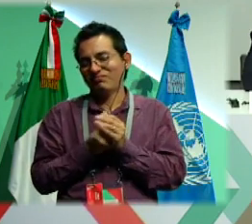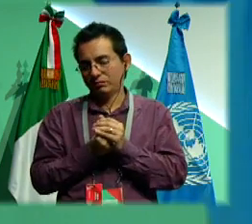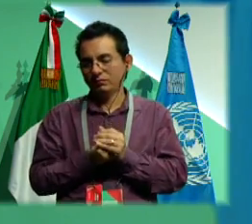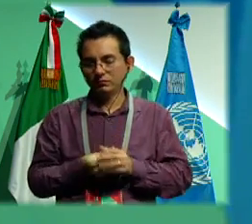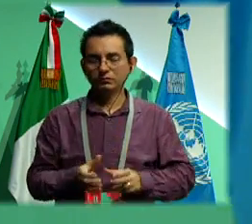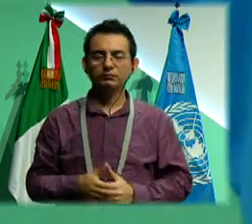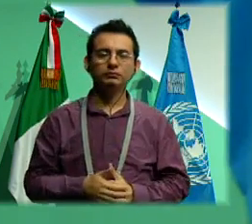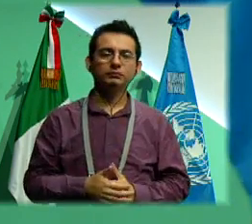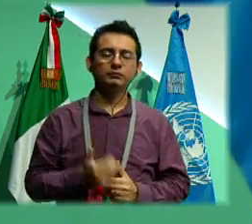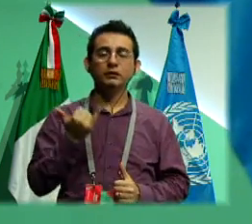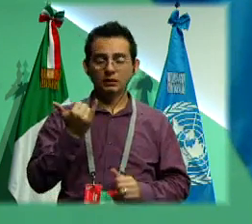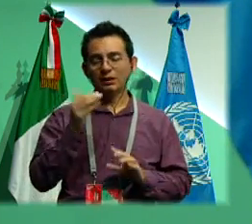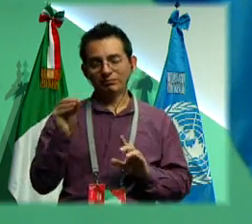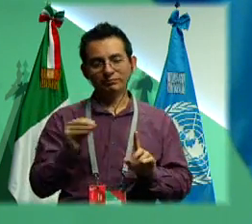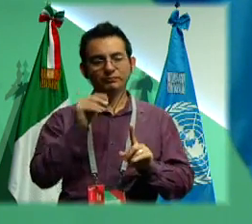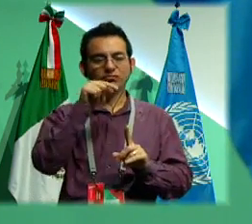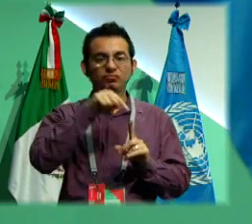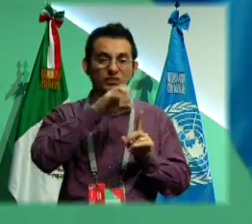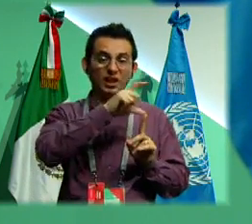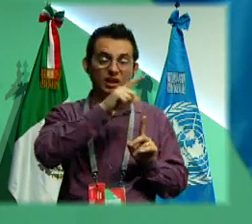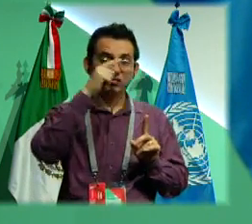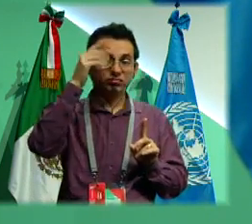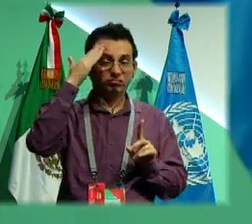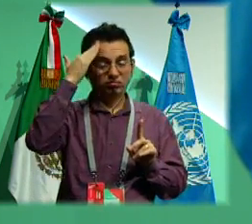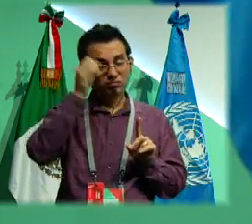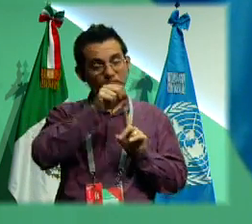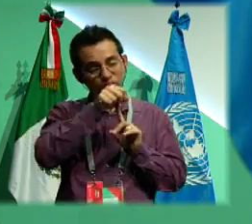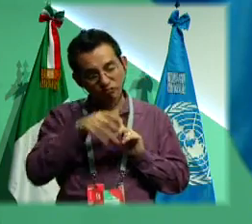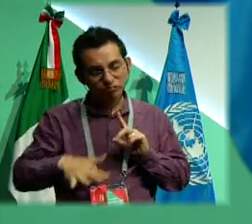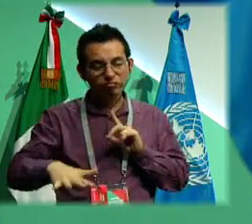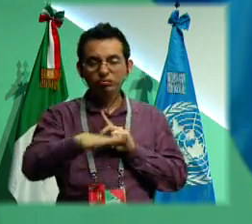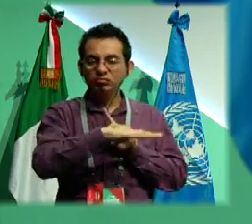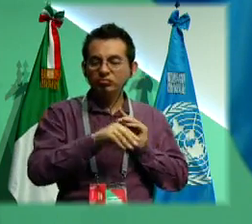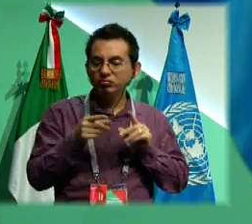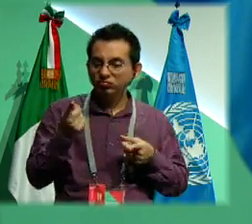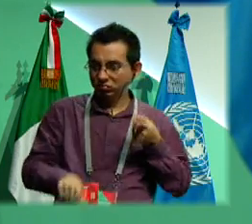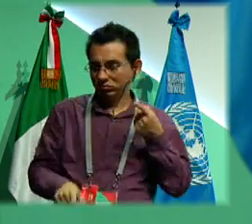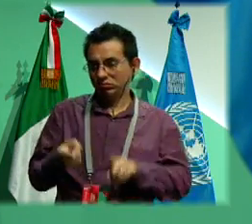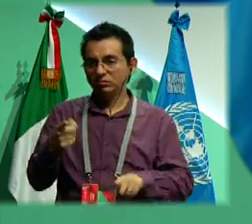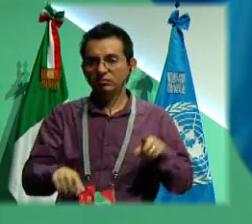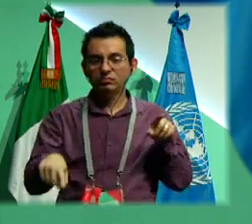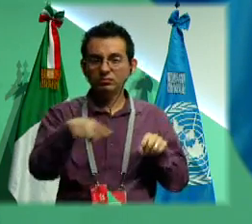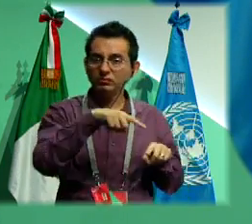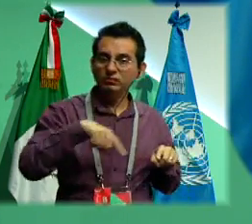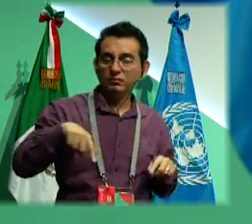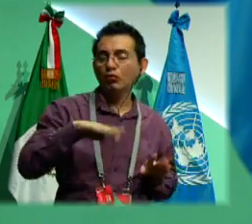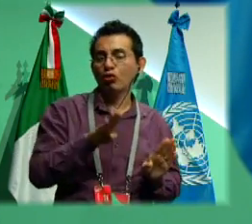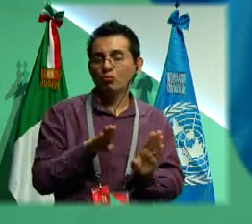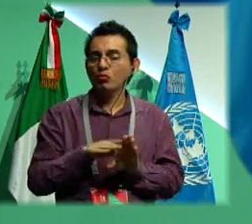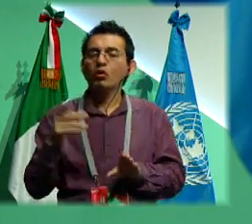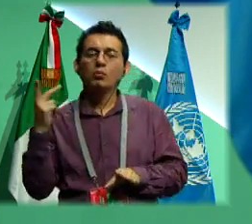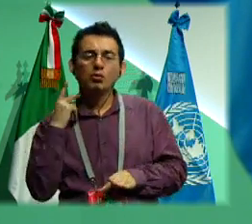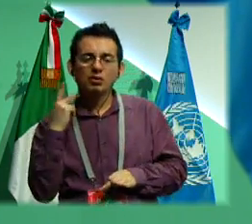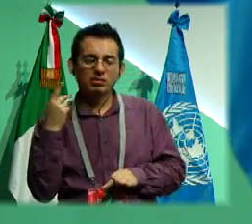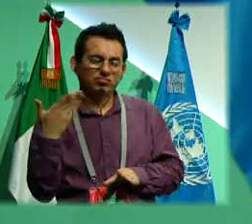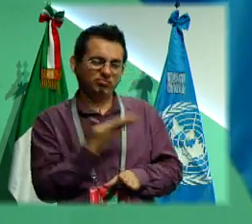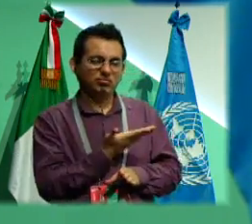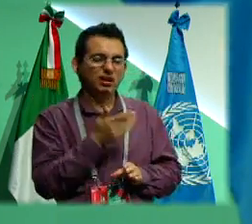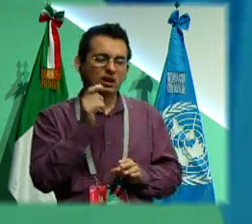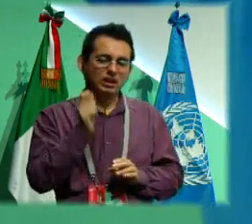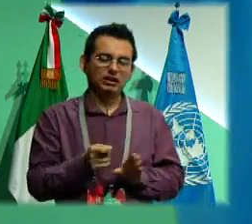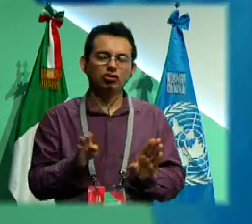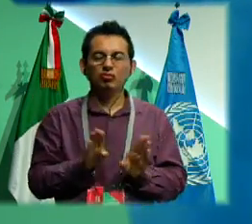Il a participé à de nombreuses commissions, notamment le comité